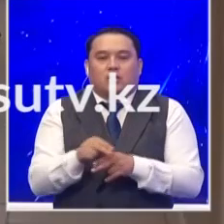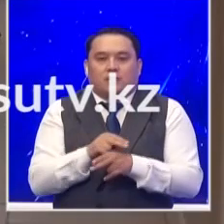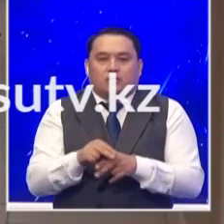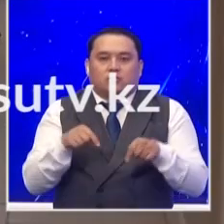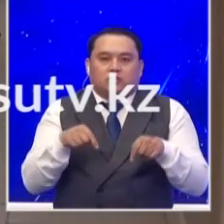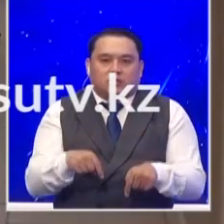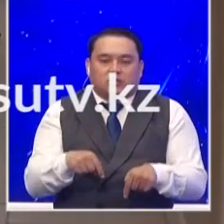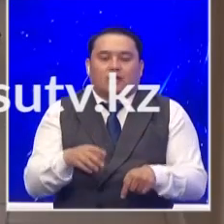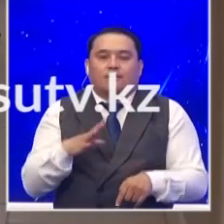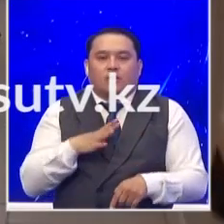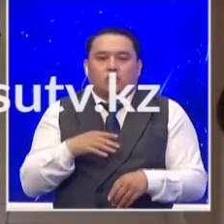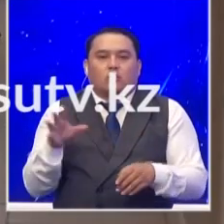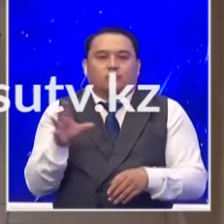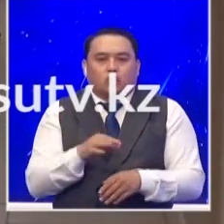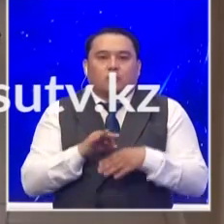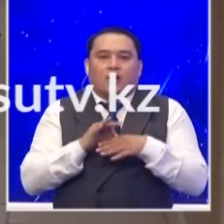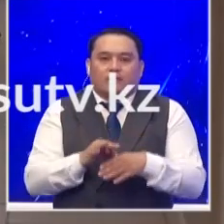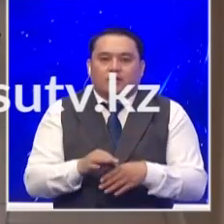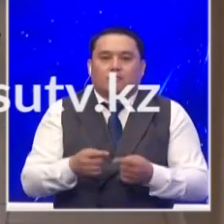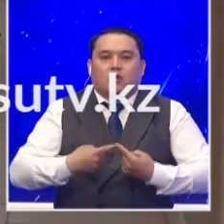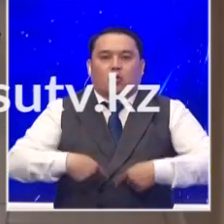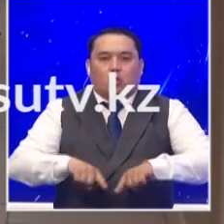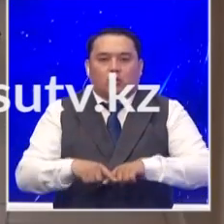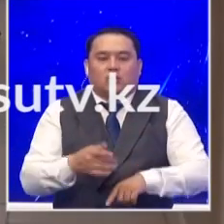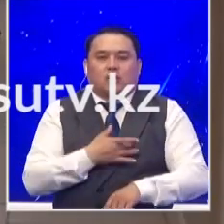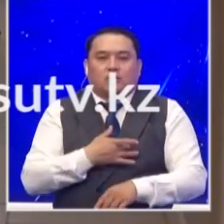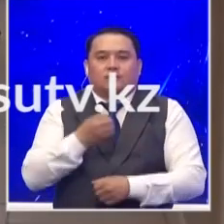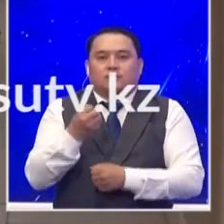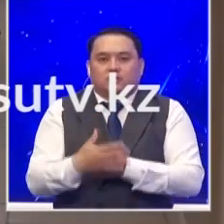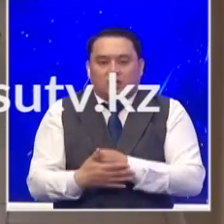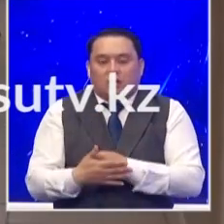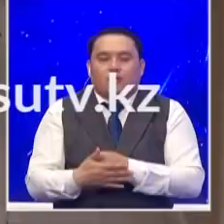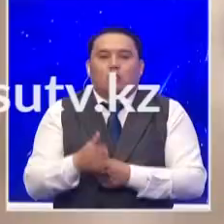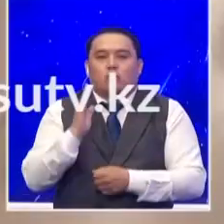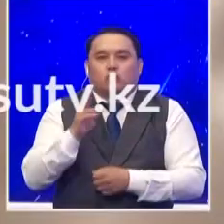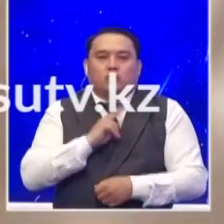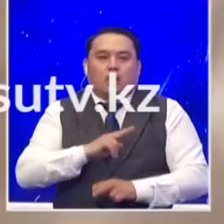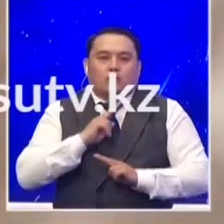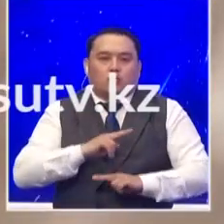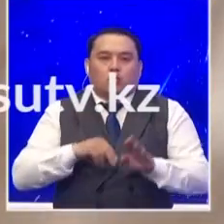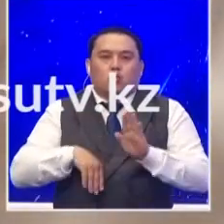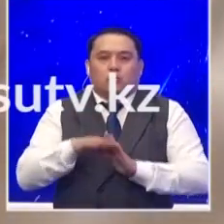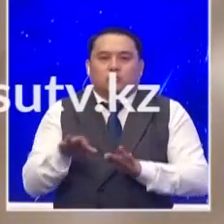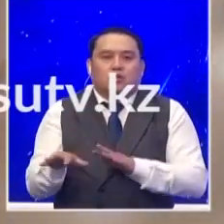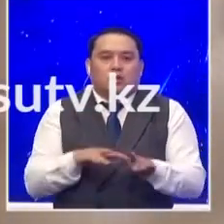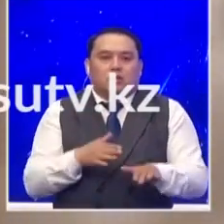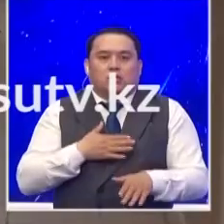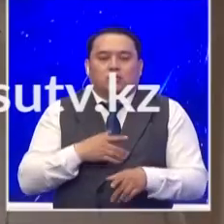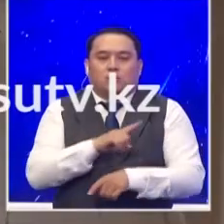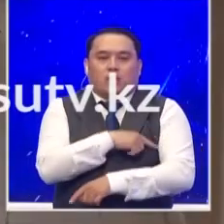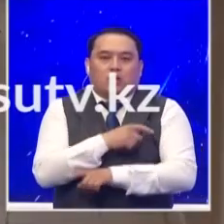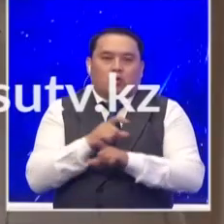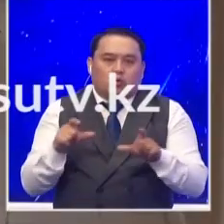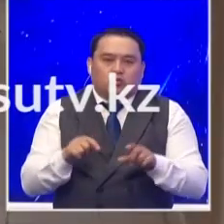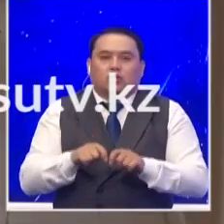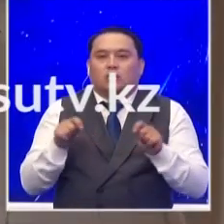эмболизации получат здесь. Все это будем проводить на базе кардиологического центра. А впредь будем работать над улучшением деятельности нашей больницы. И